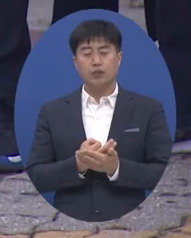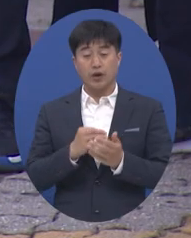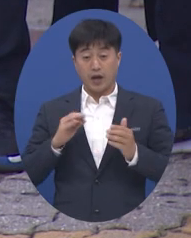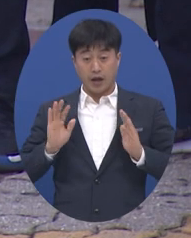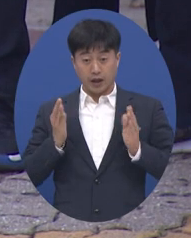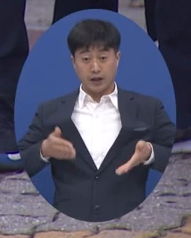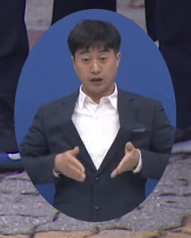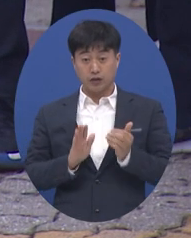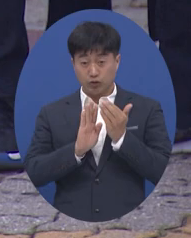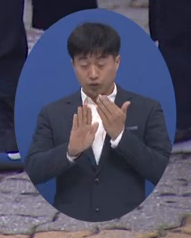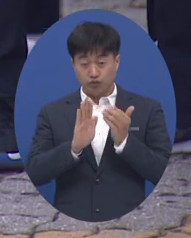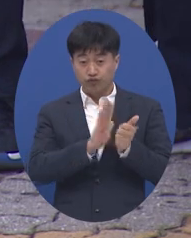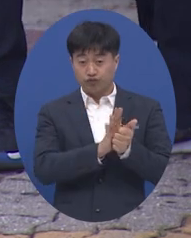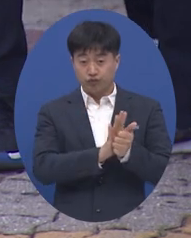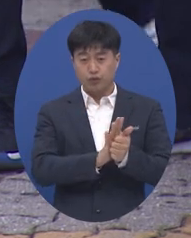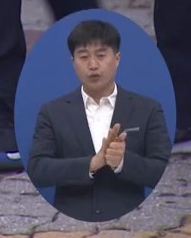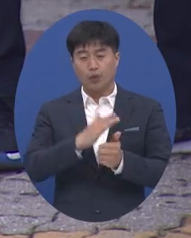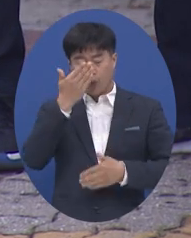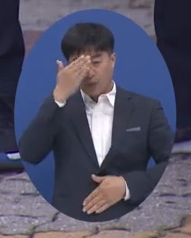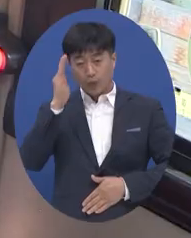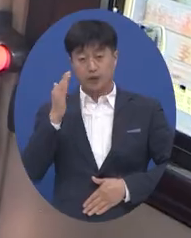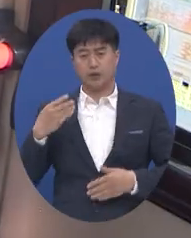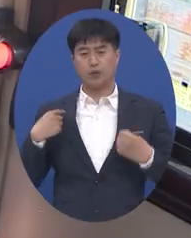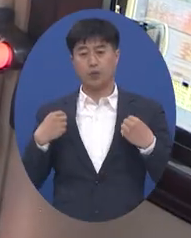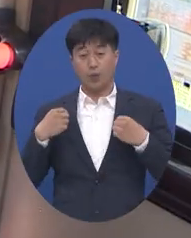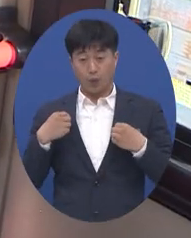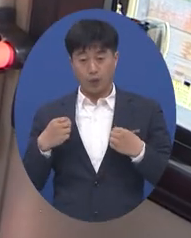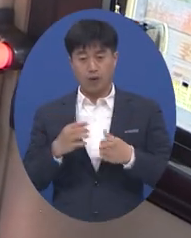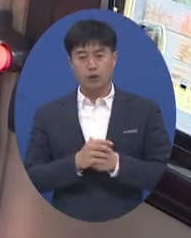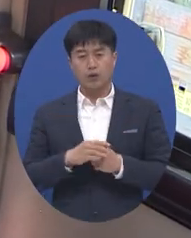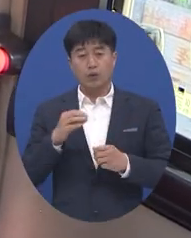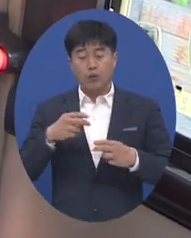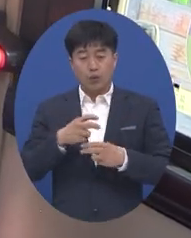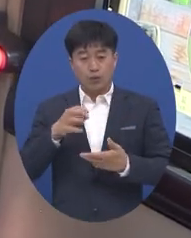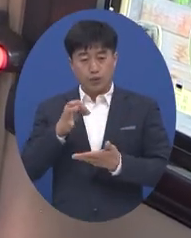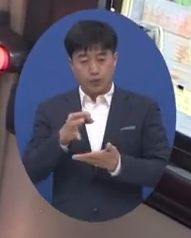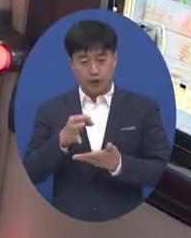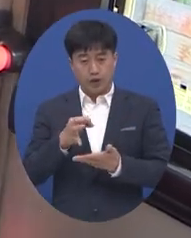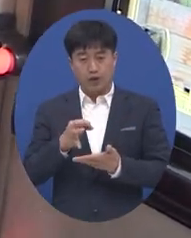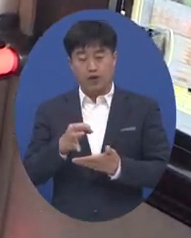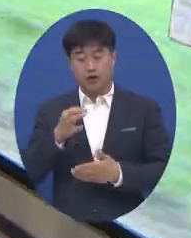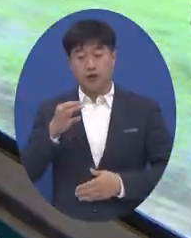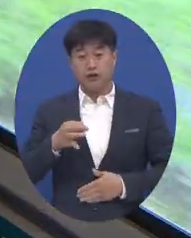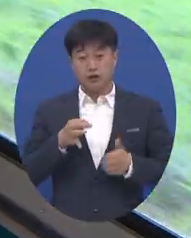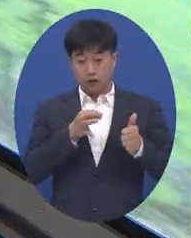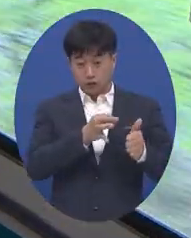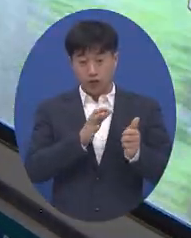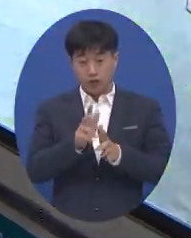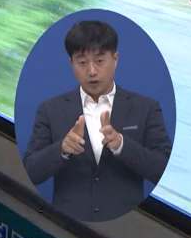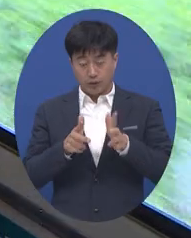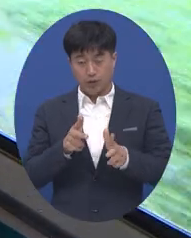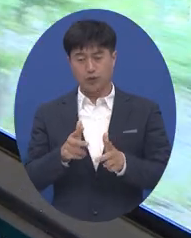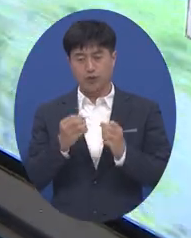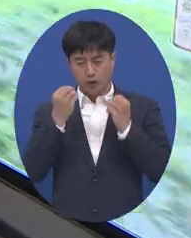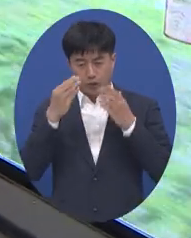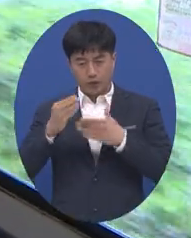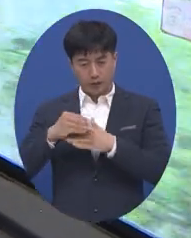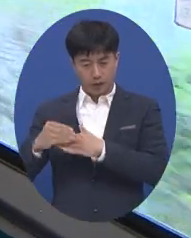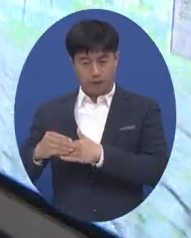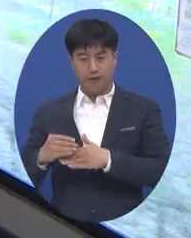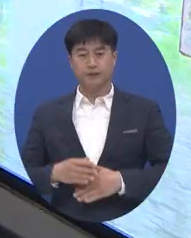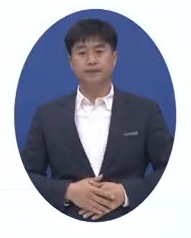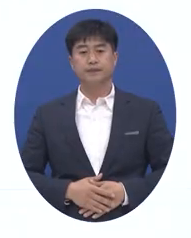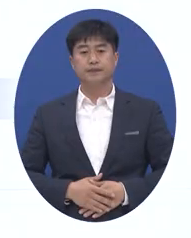원, 무상교복 198억 원이 편성됐고, 교통비를 지역 화폐로 지급하는 청소년 교통비 지원 사업도 새롭게